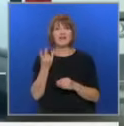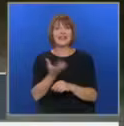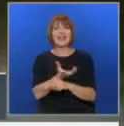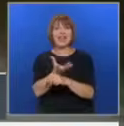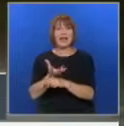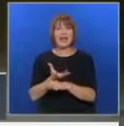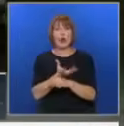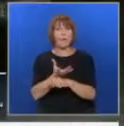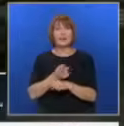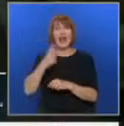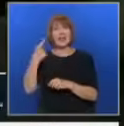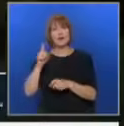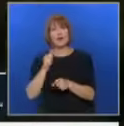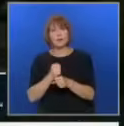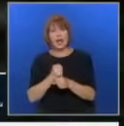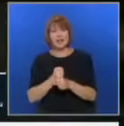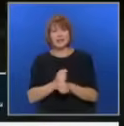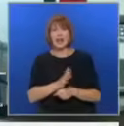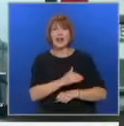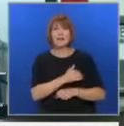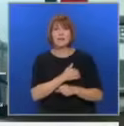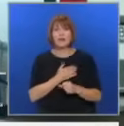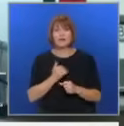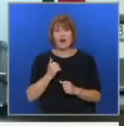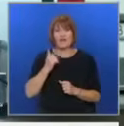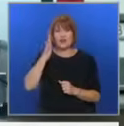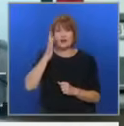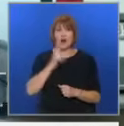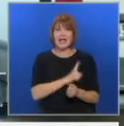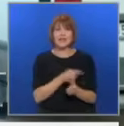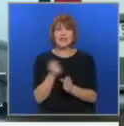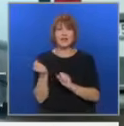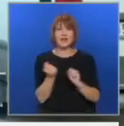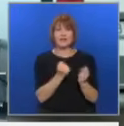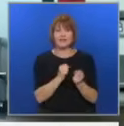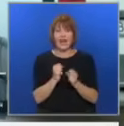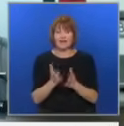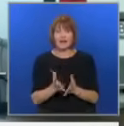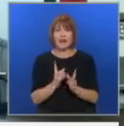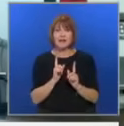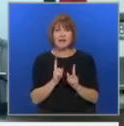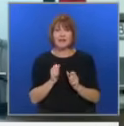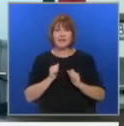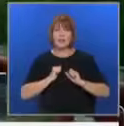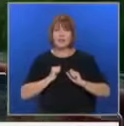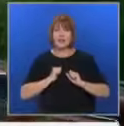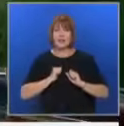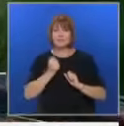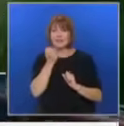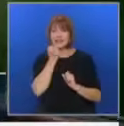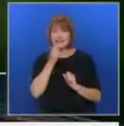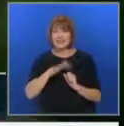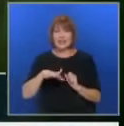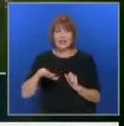работеха на други места. Температурите са много високи, силен вятър. Основните ни ангажименти са да пазиме населените места.